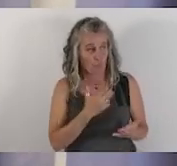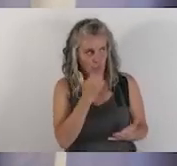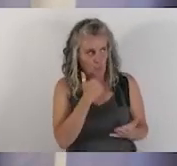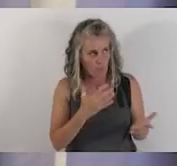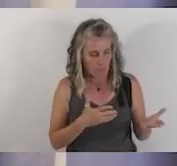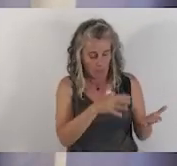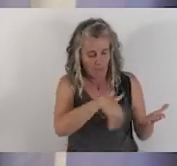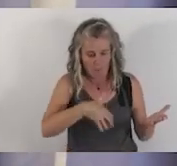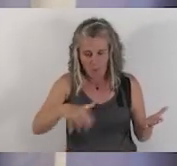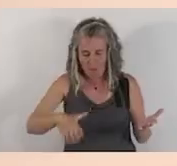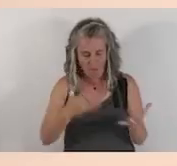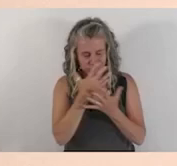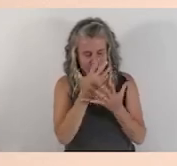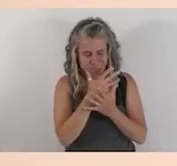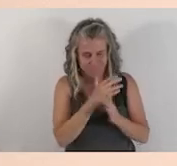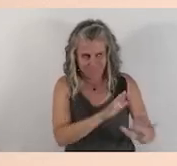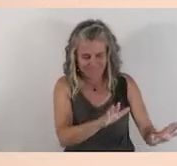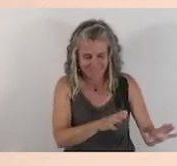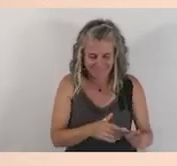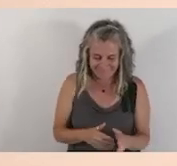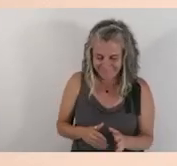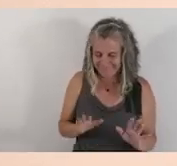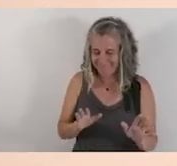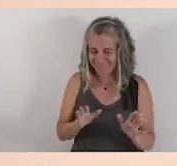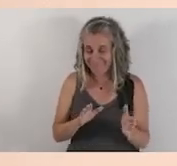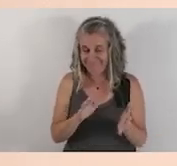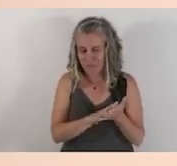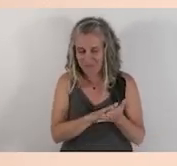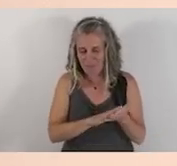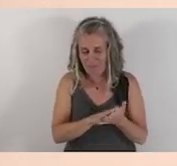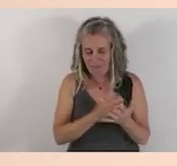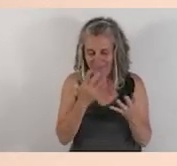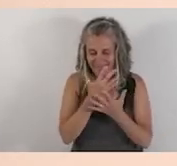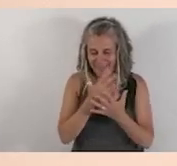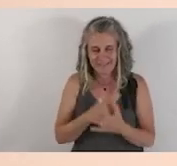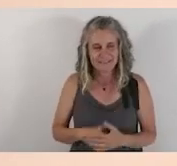À chaque fois je me mélange les pédales dans mes rapports. Là, il s'agit...